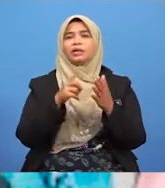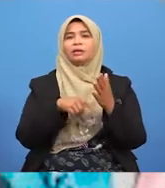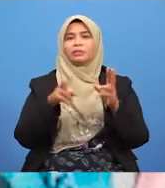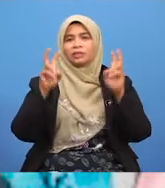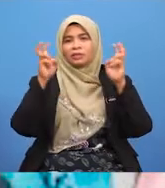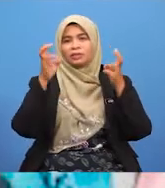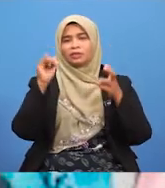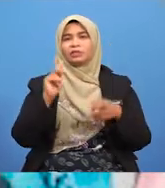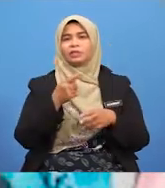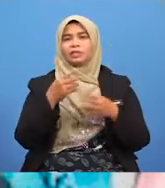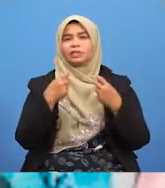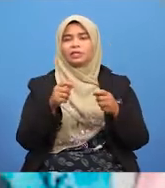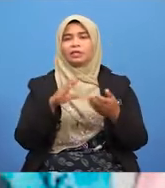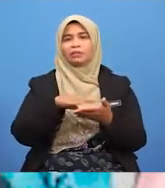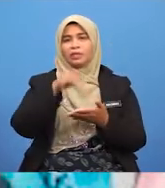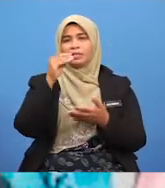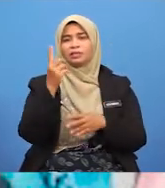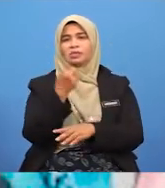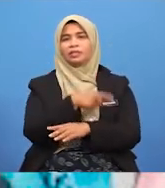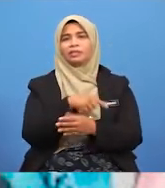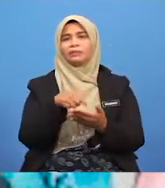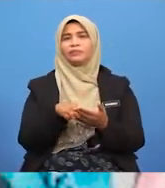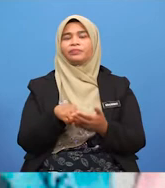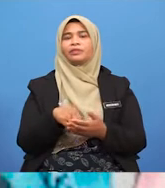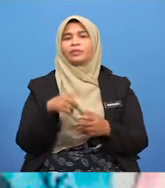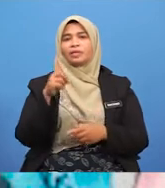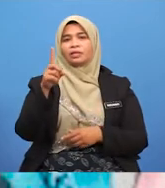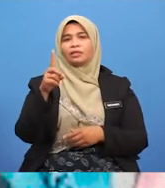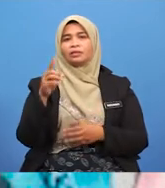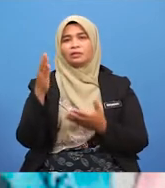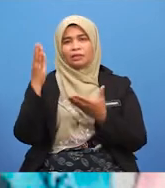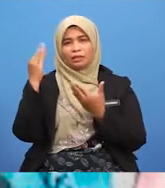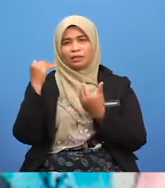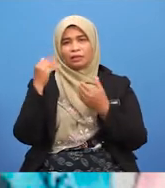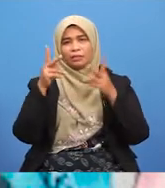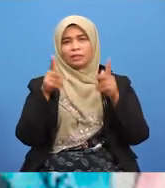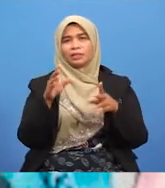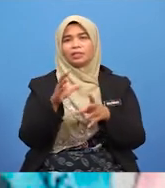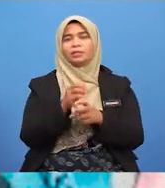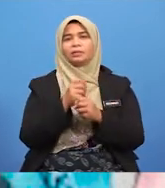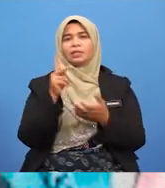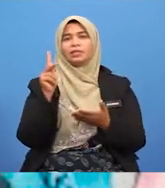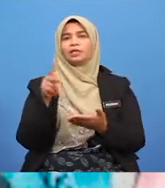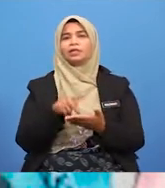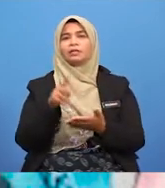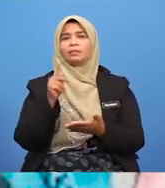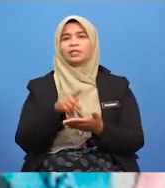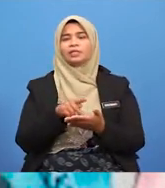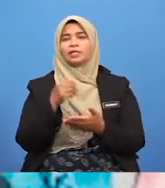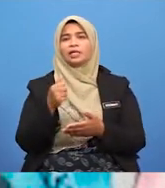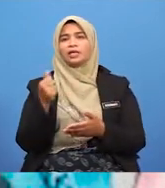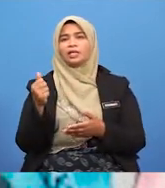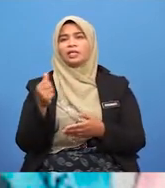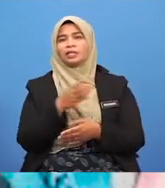pelajari hari ini yang pertama sego harap Plaza dapat mengenal pasti alat dan